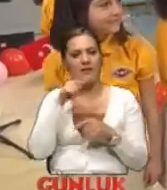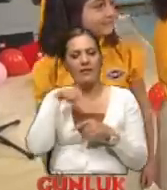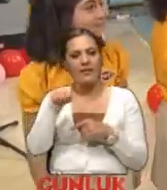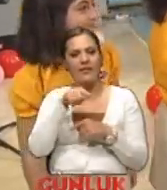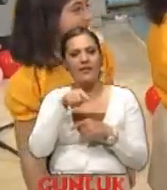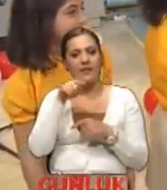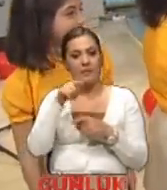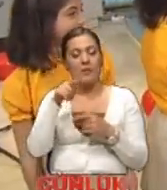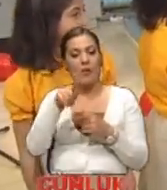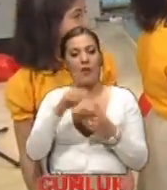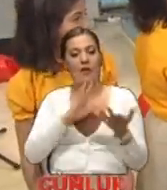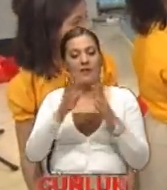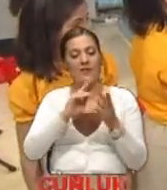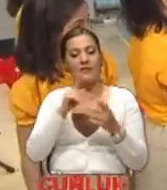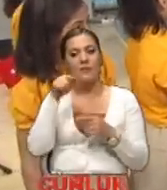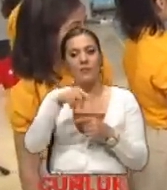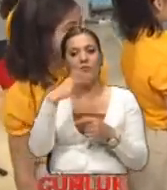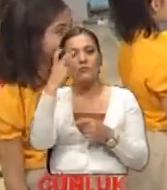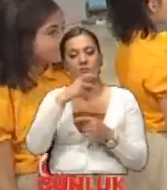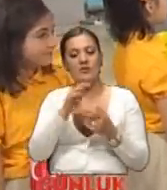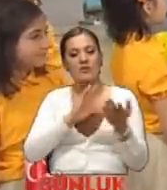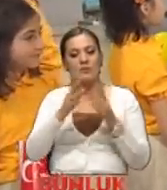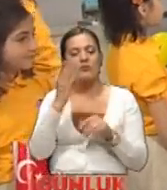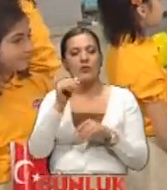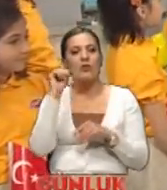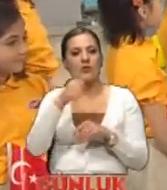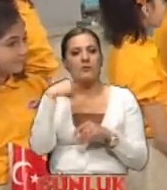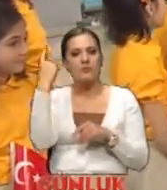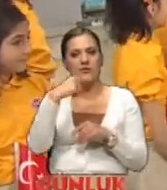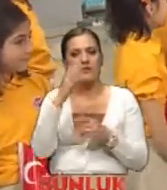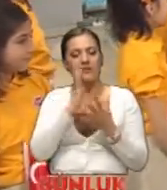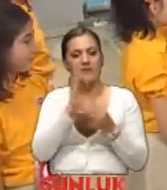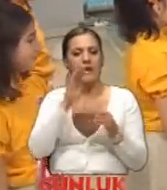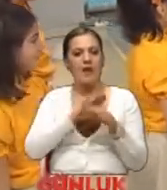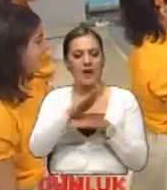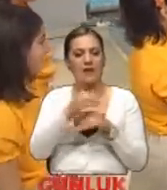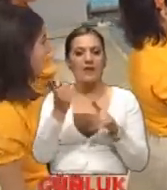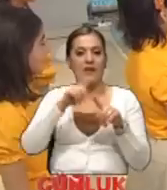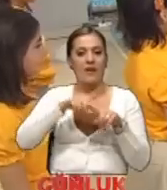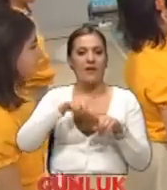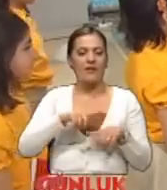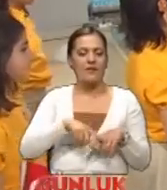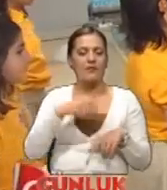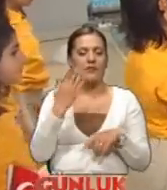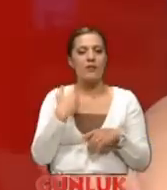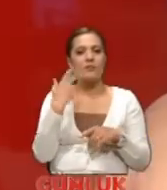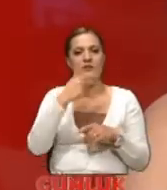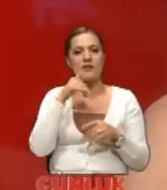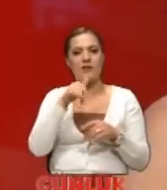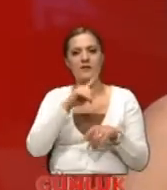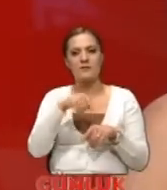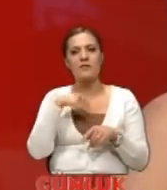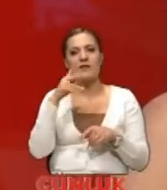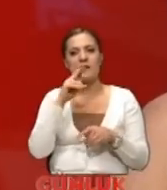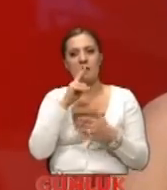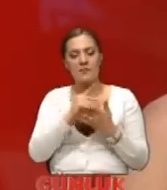mi? O çeviklik, o müzik tempo, ritim çok önemli çünkü. İnsanın hayatına da ritim katıyor çünkü kesinlikle müzik aynı zamanda. Buyurun.